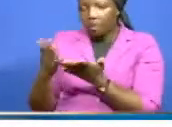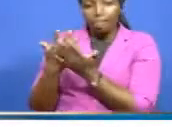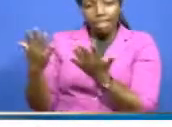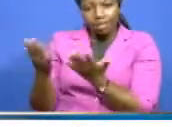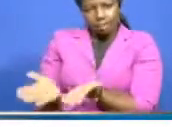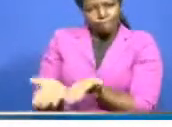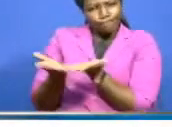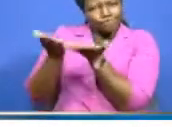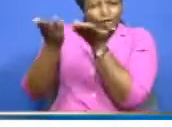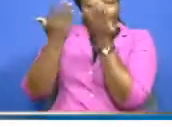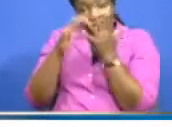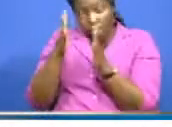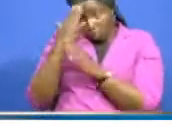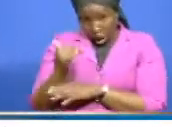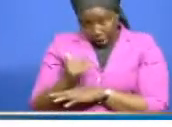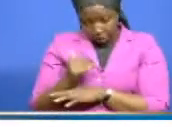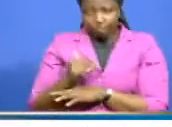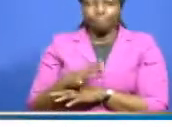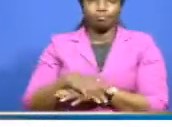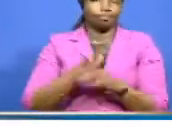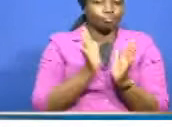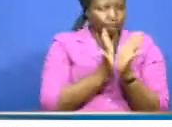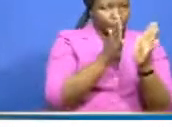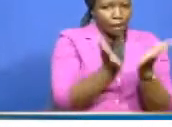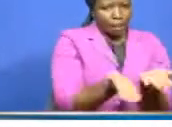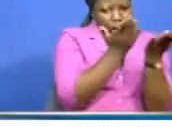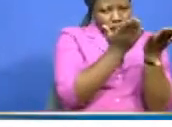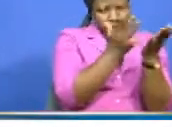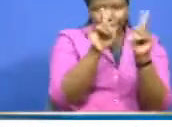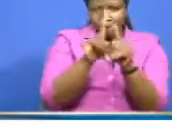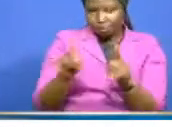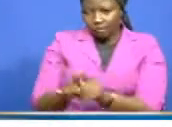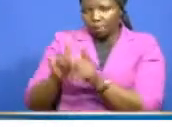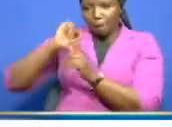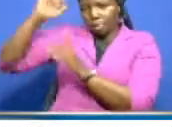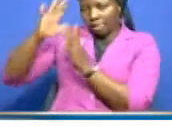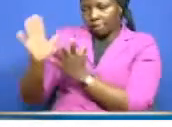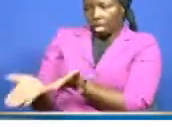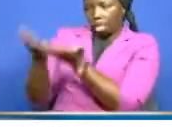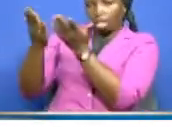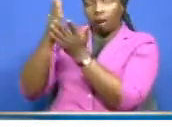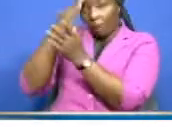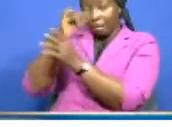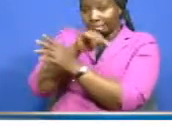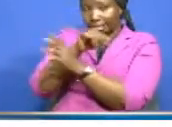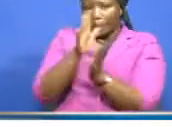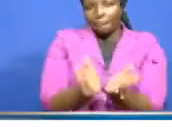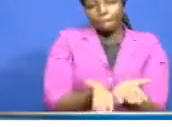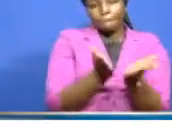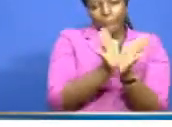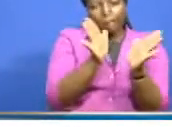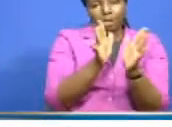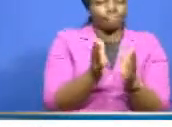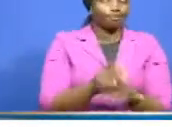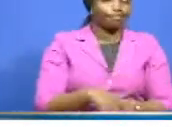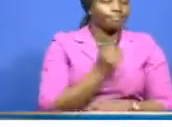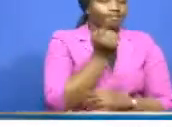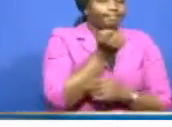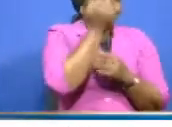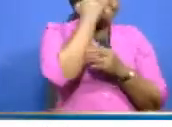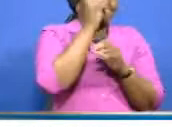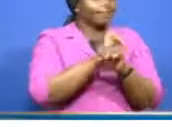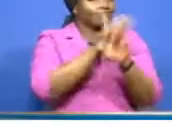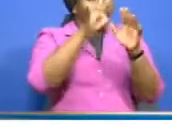yameimarika kote kwa wananchi na kwa wanasiasa pia. Wananchi wamekuwa watu ambao wamerevuka, wamejua kuwa huyu atatutendea na